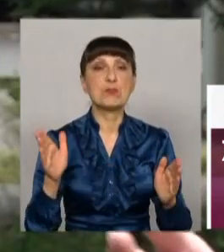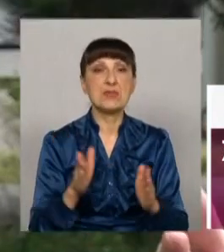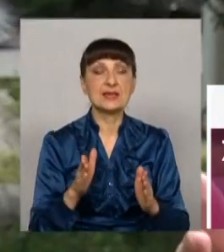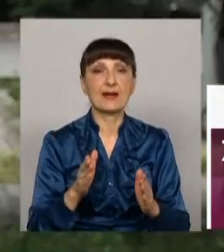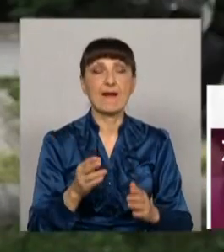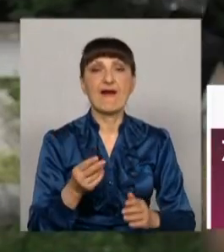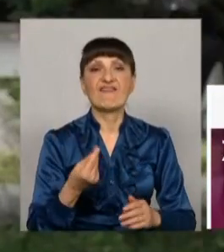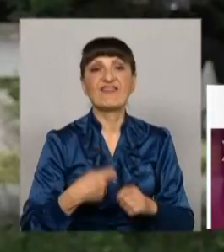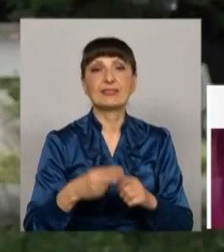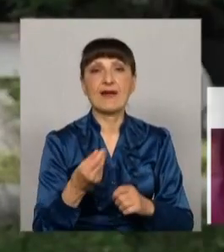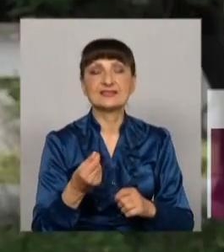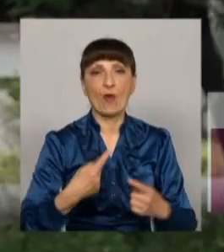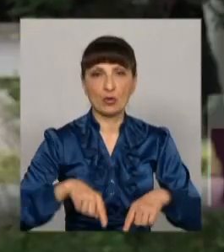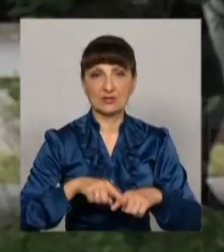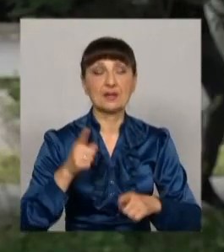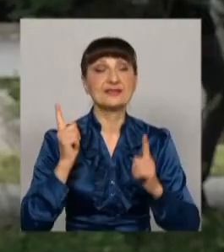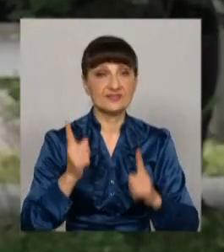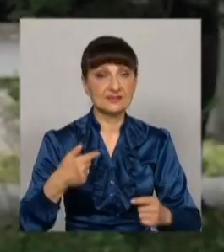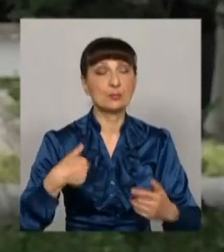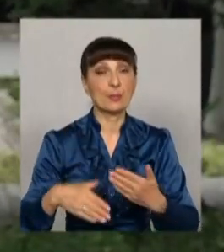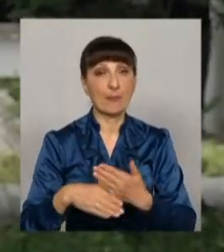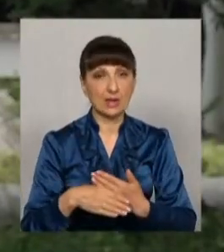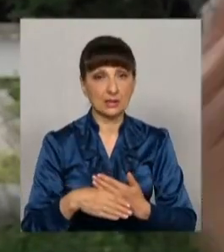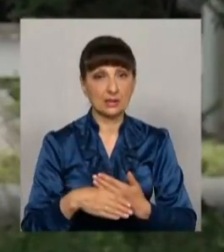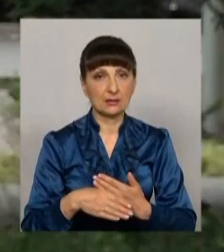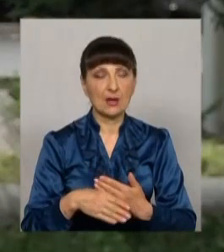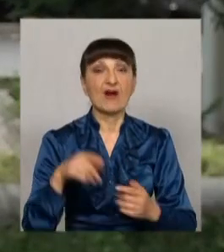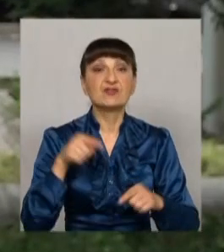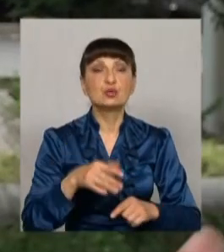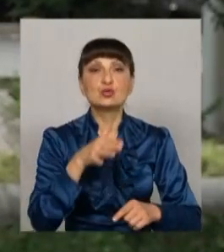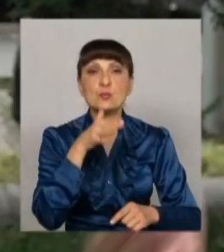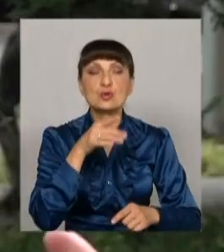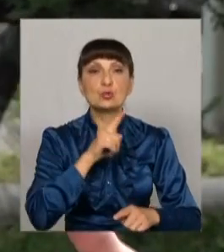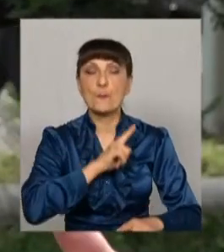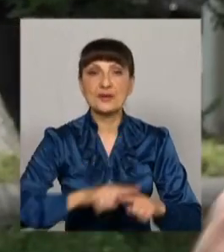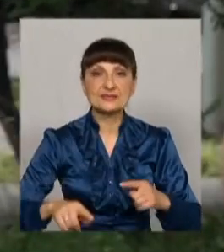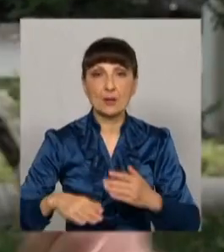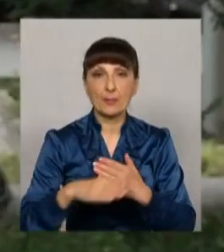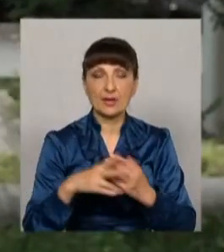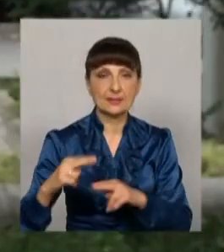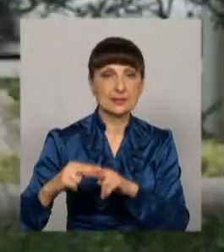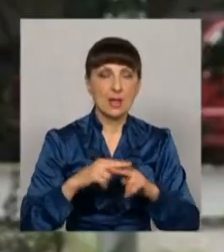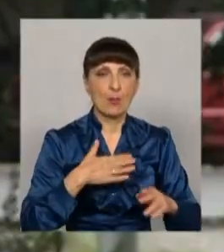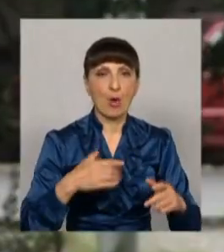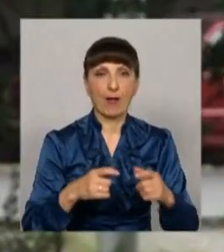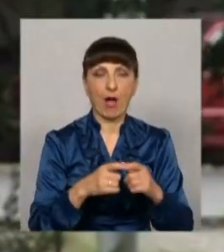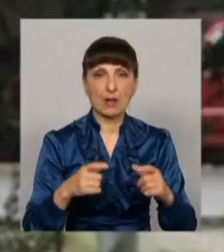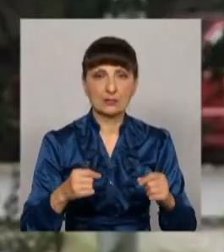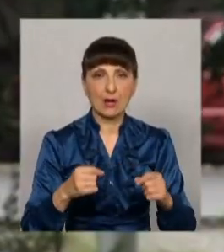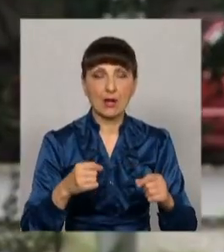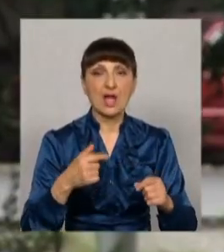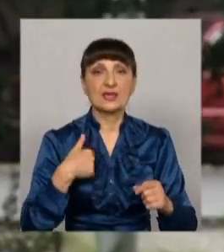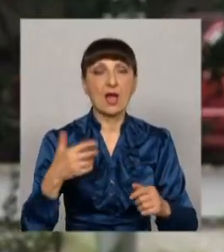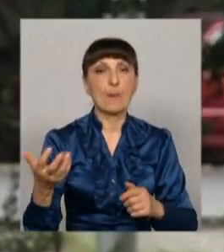организация. Они действительно помогли, можно сказать, в ту же минуту совершили транзакцию на мою карту. Я на тот момент